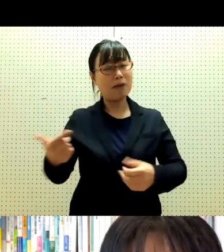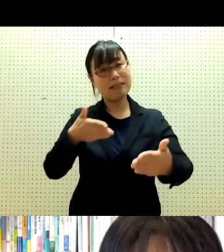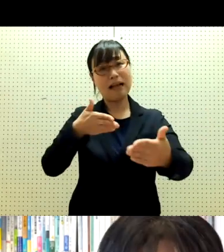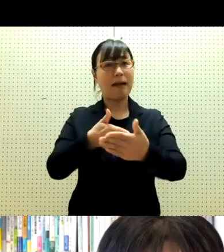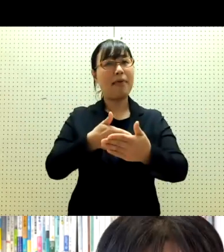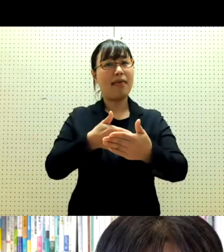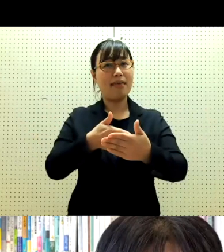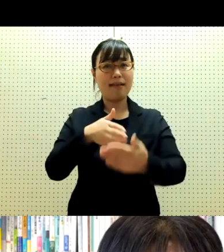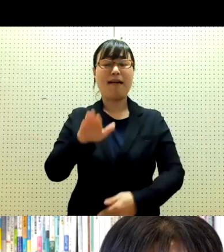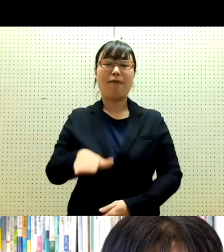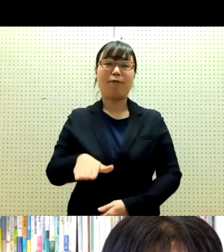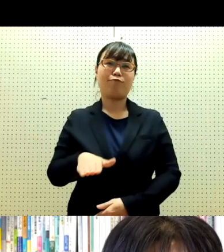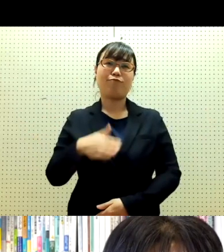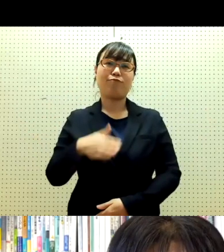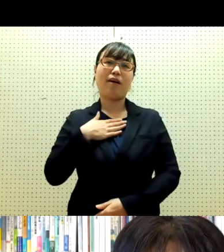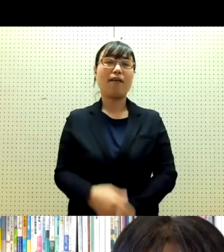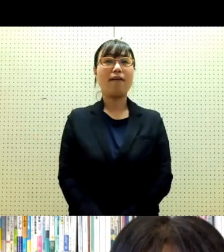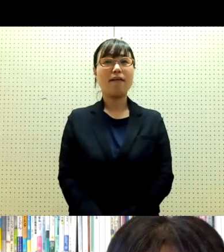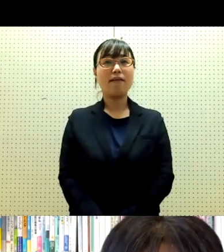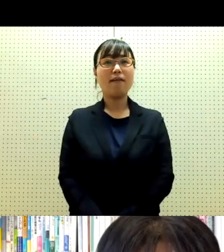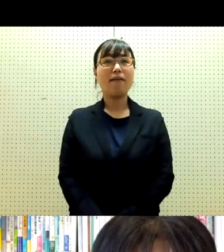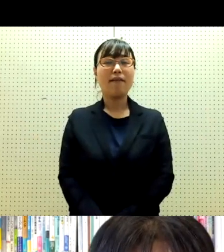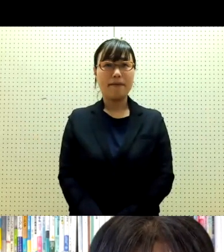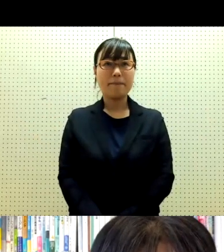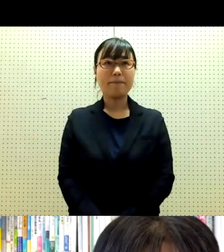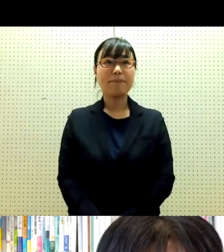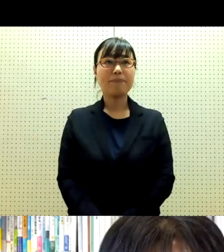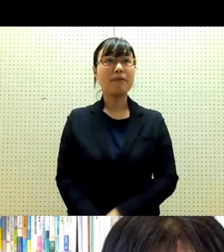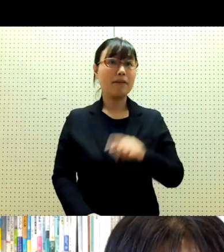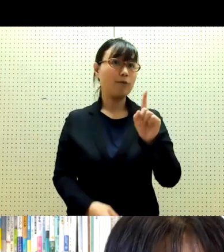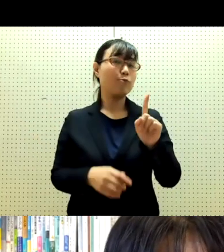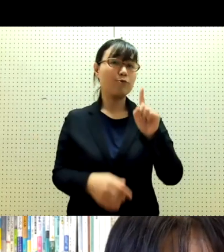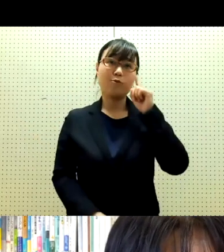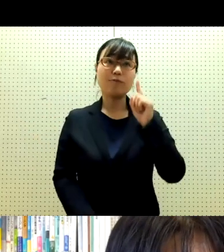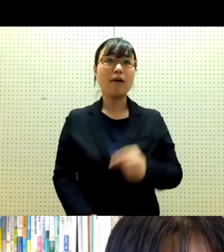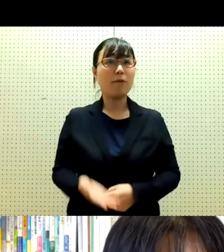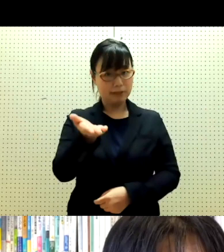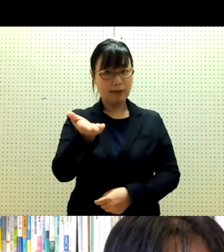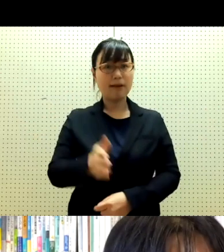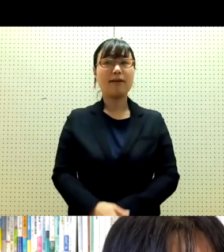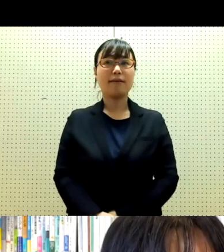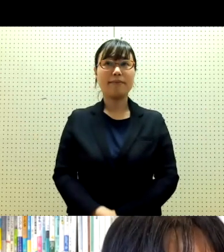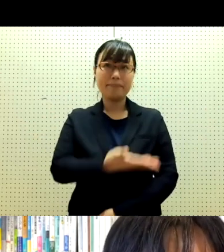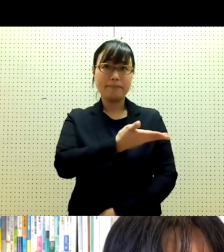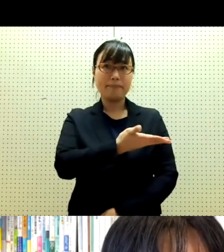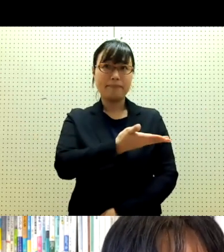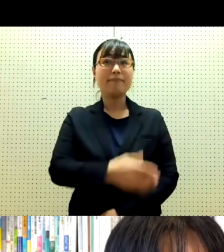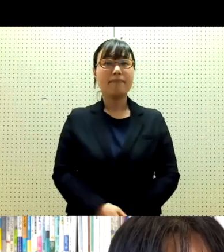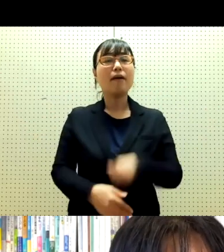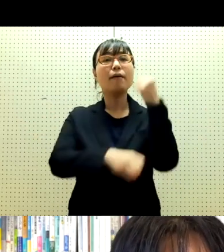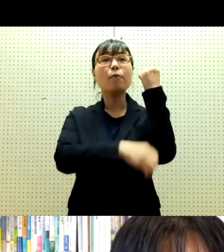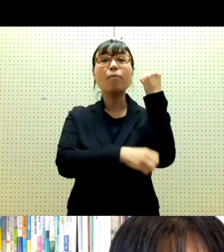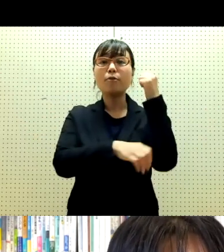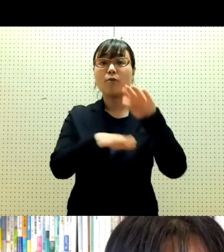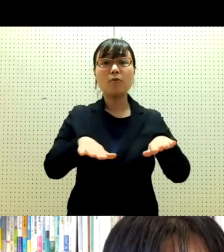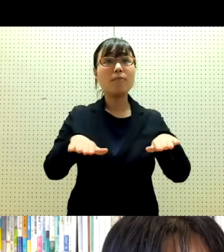まいりました。でそこでですね、一つはこちらでありますけれども、もともと子どもたちが家庭